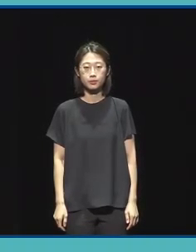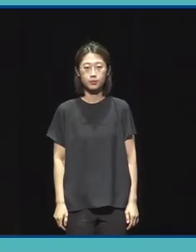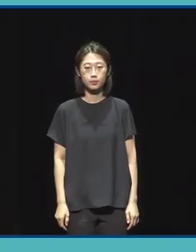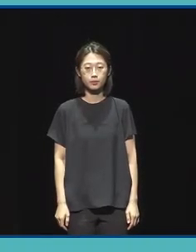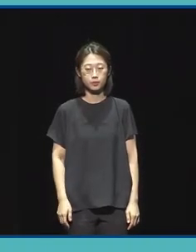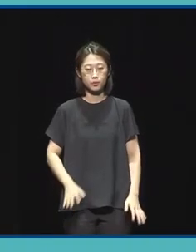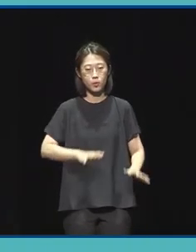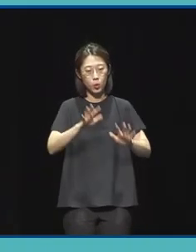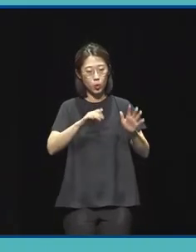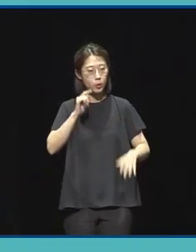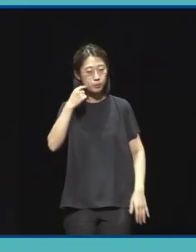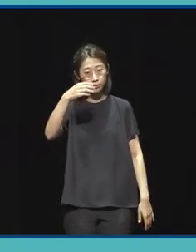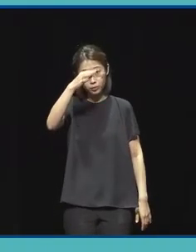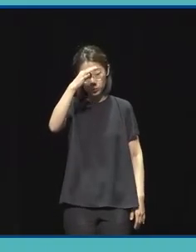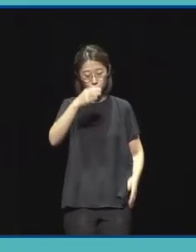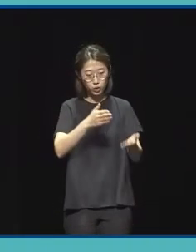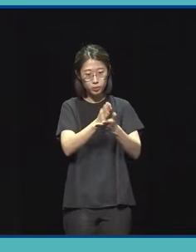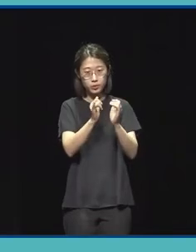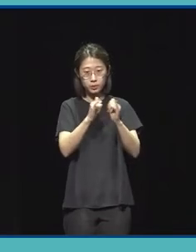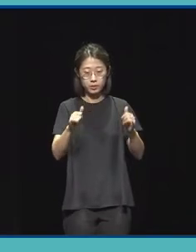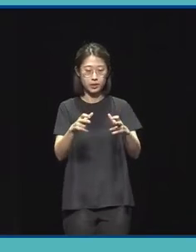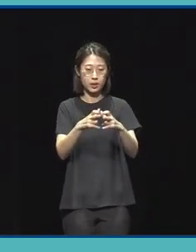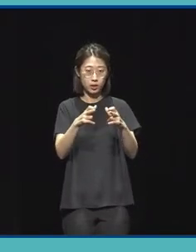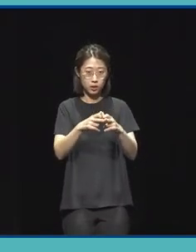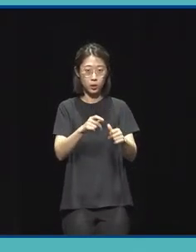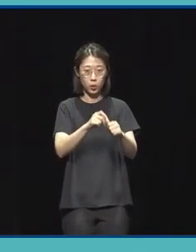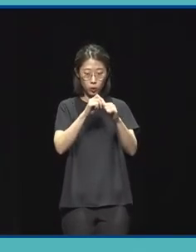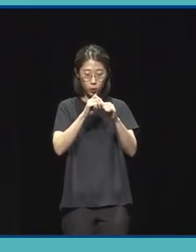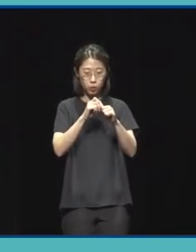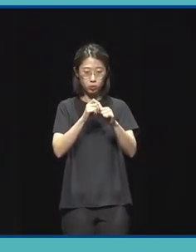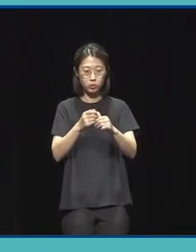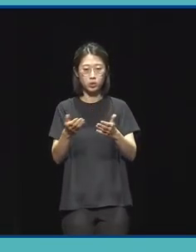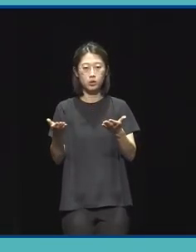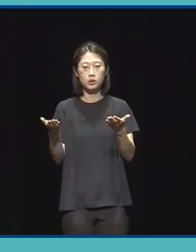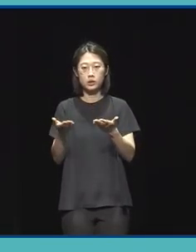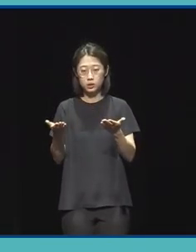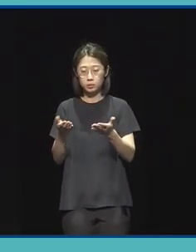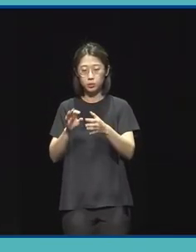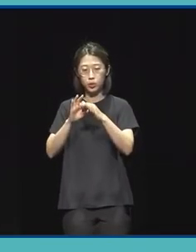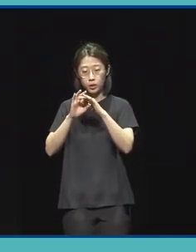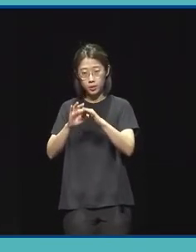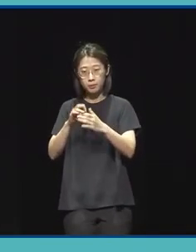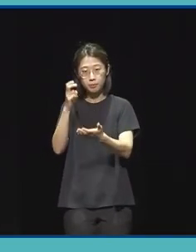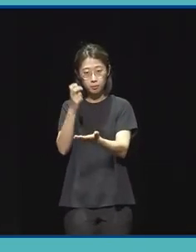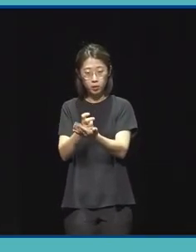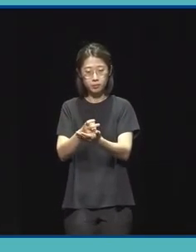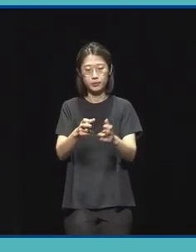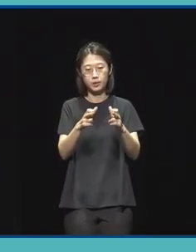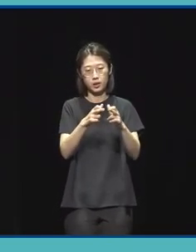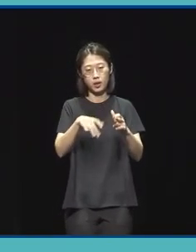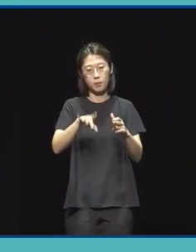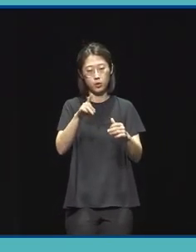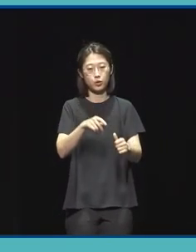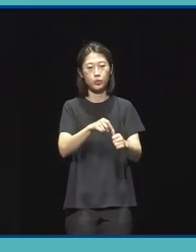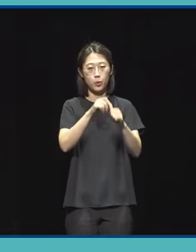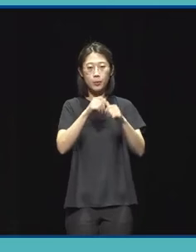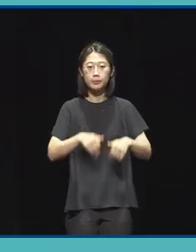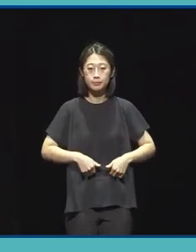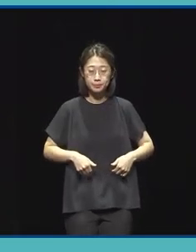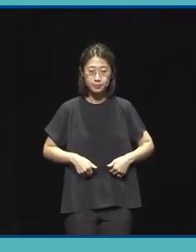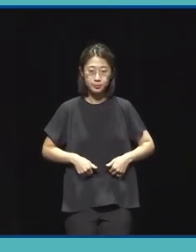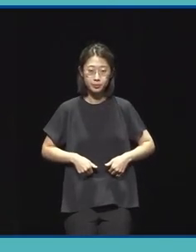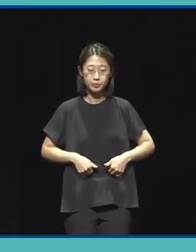공연예술 전문 인력 지원 사업도 장애인 고용 촉진 및 직업 재활법에 의거하여 장애인 채용을 우선 선정합니다. 지원